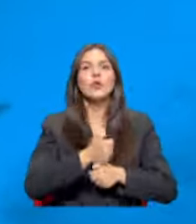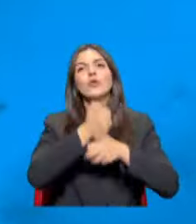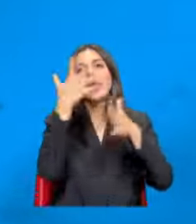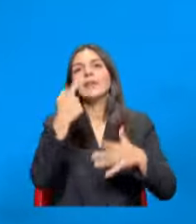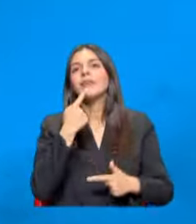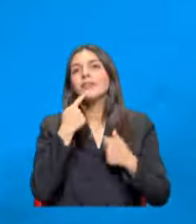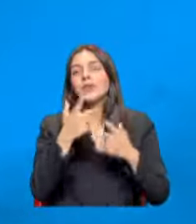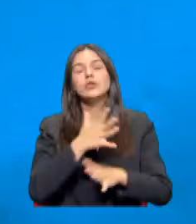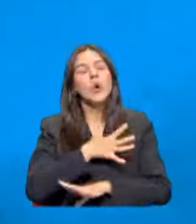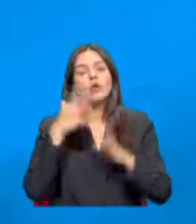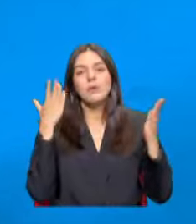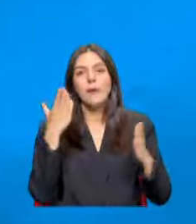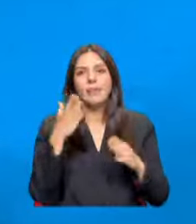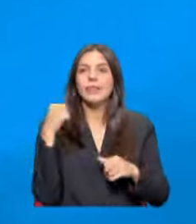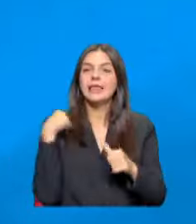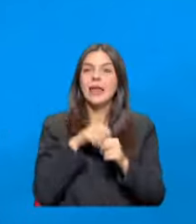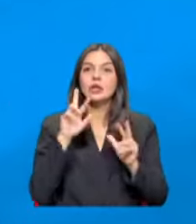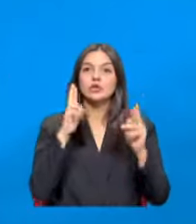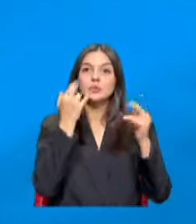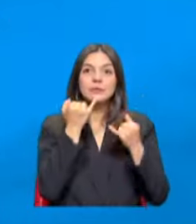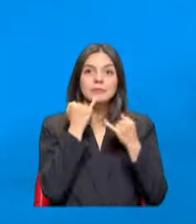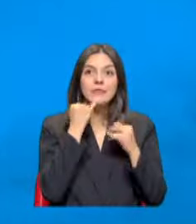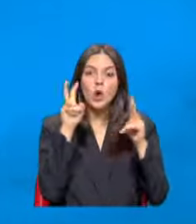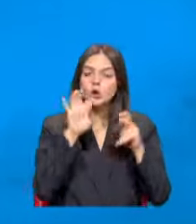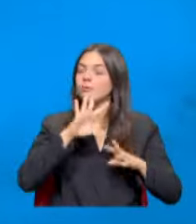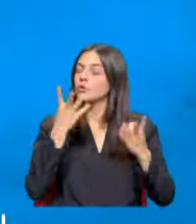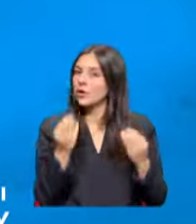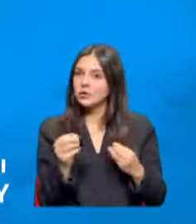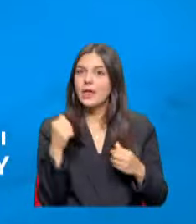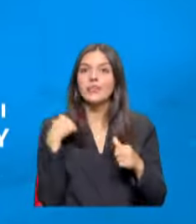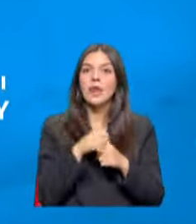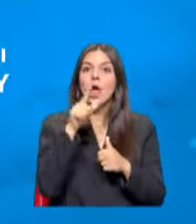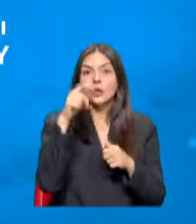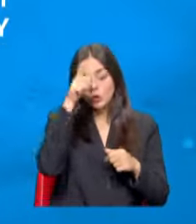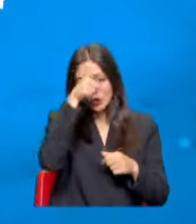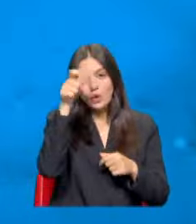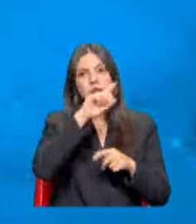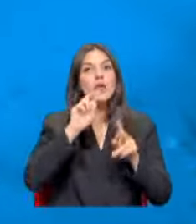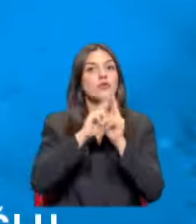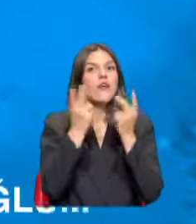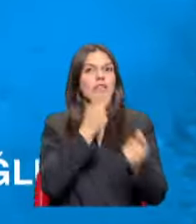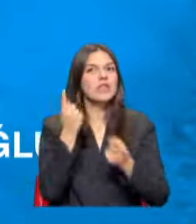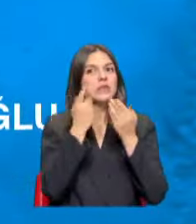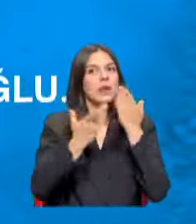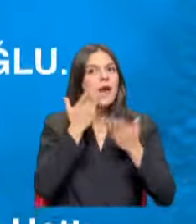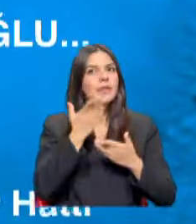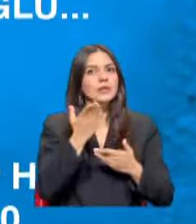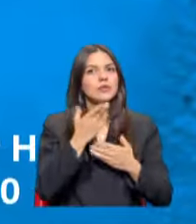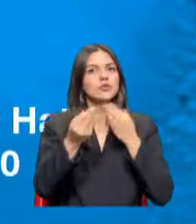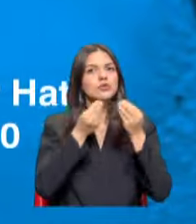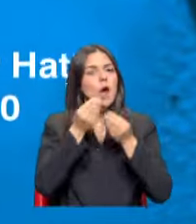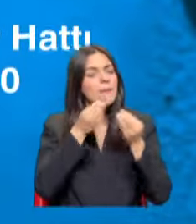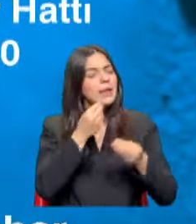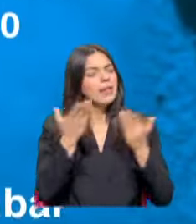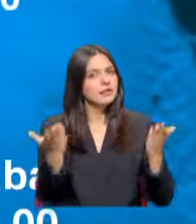günaydın diyeceğiz kocaman. Yine sürpriz konu ve konuklarımız olacak. Yine Türkiye'den ve dünyadan gelişmeleri aktaracağız. Sohbet